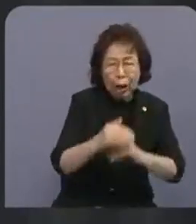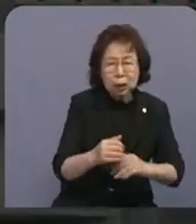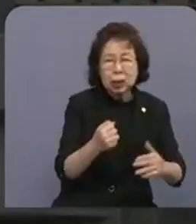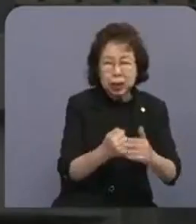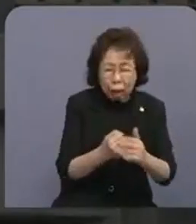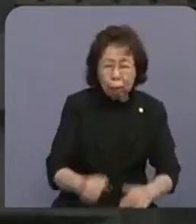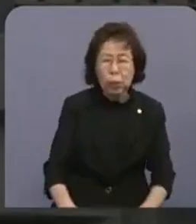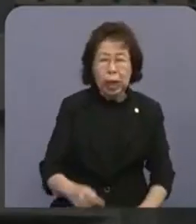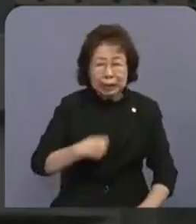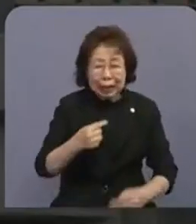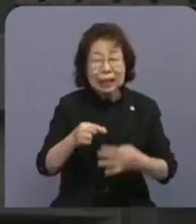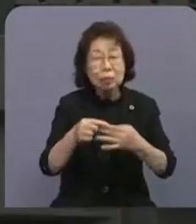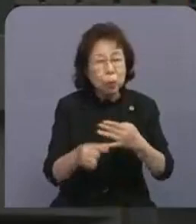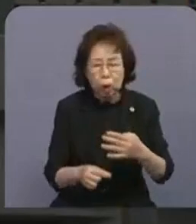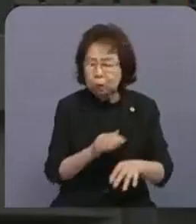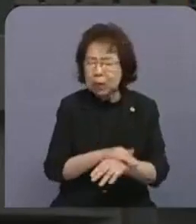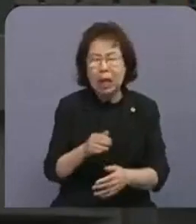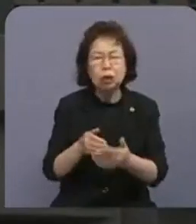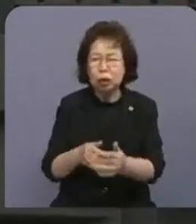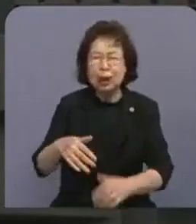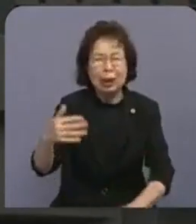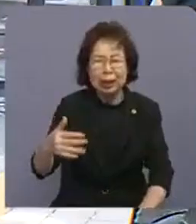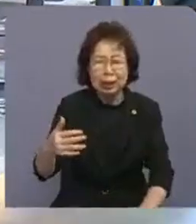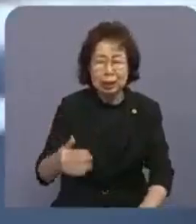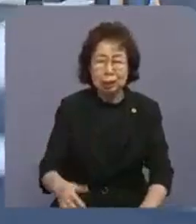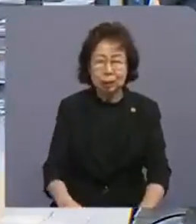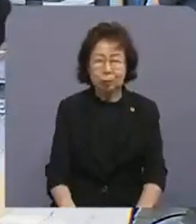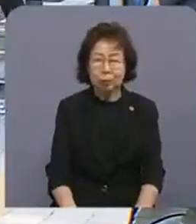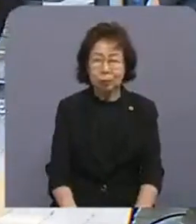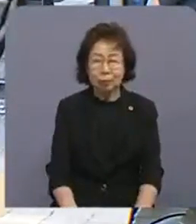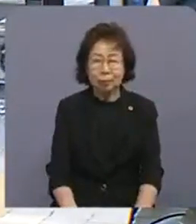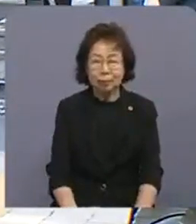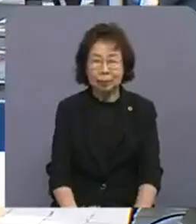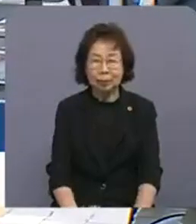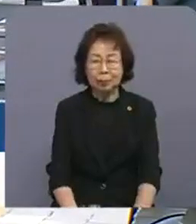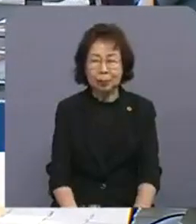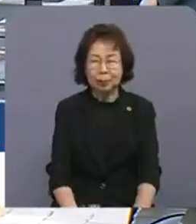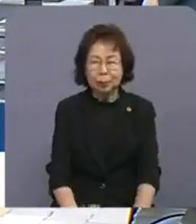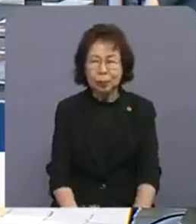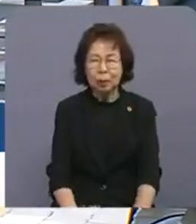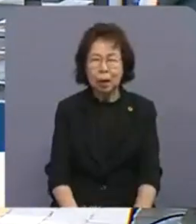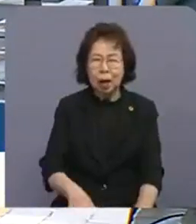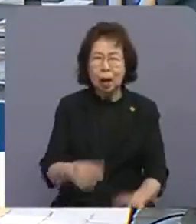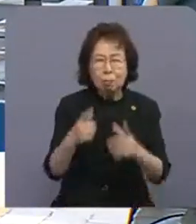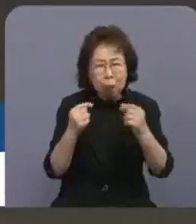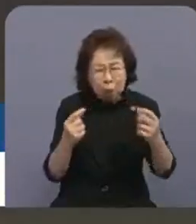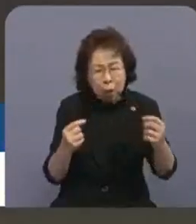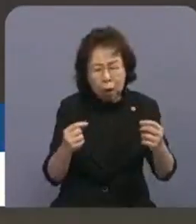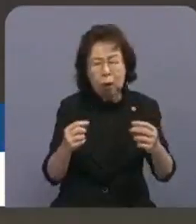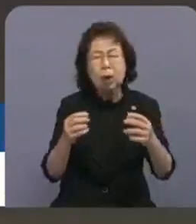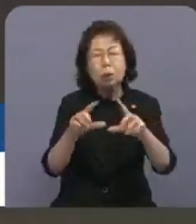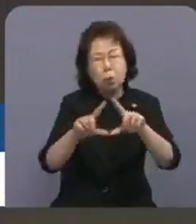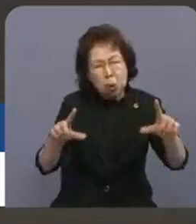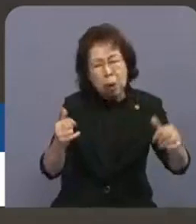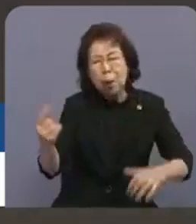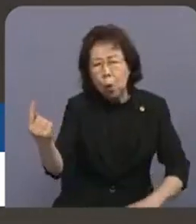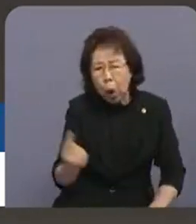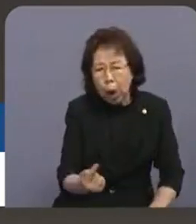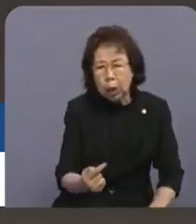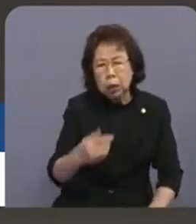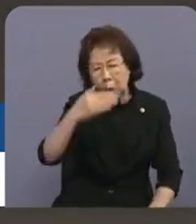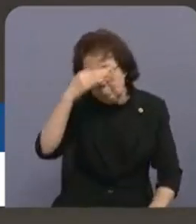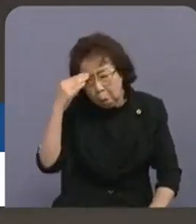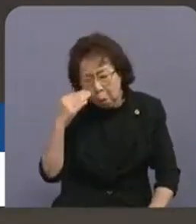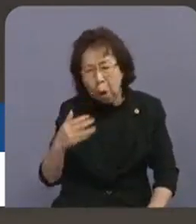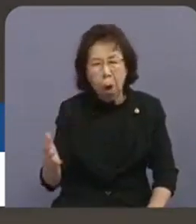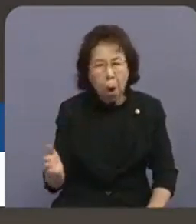자체 프로그램도 제대로 진행하지 못했습니다. 일반 시민들이 와서 보고 일단은 볼 게 없고 할